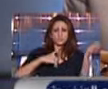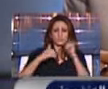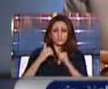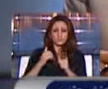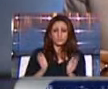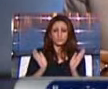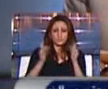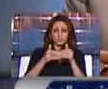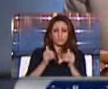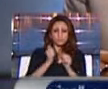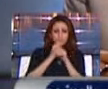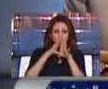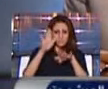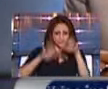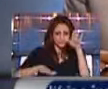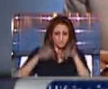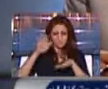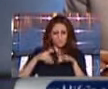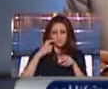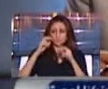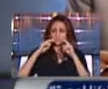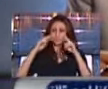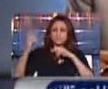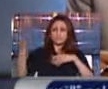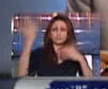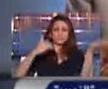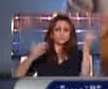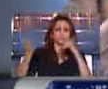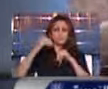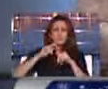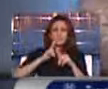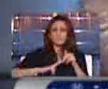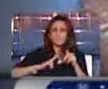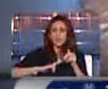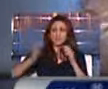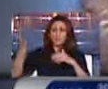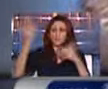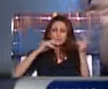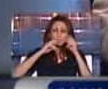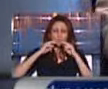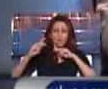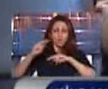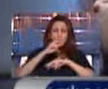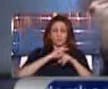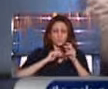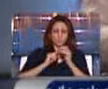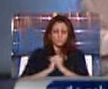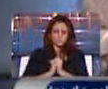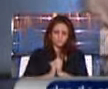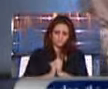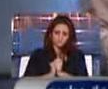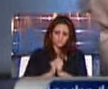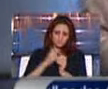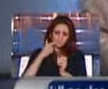الحريه والعداله عن دعوته للحوار مع كافه القوى الوطنيه المدنيه؟ المشهد الان غايه في